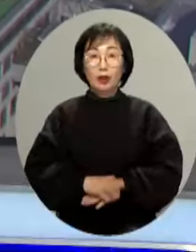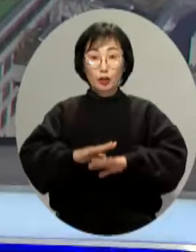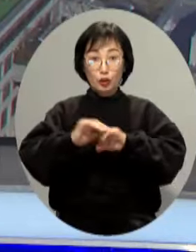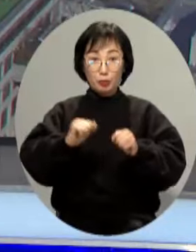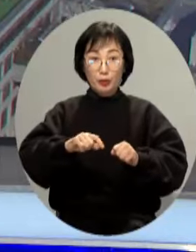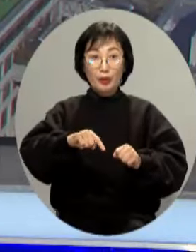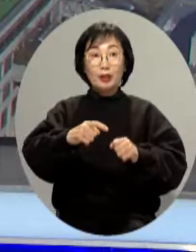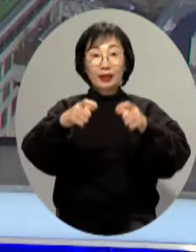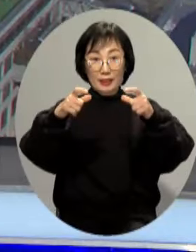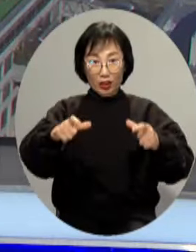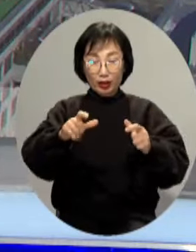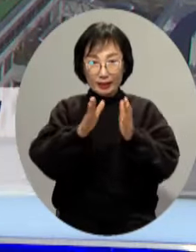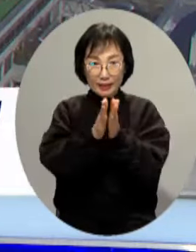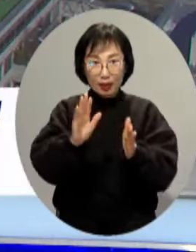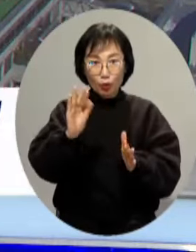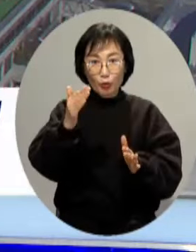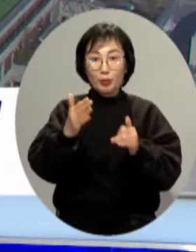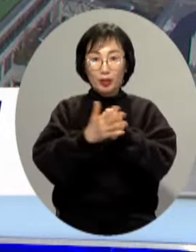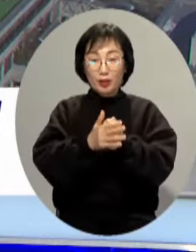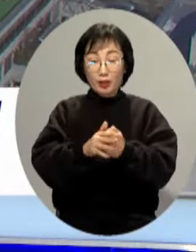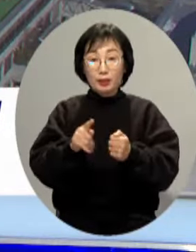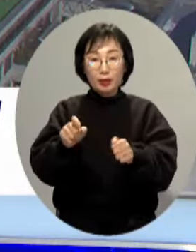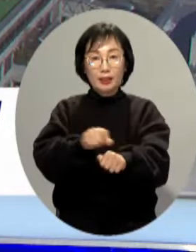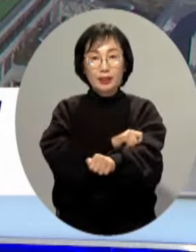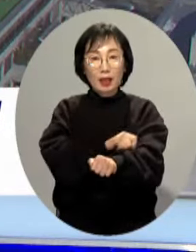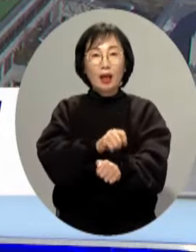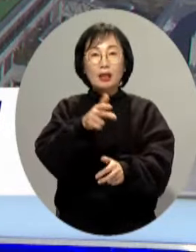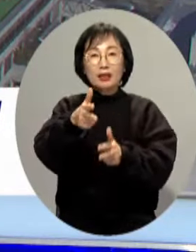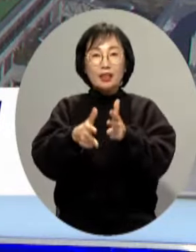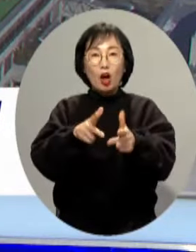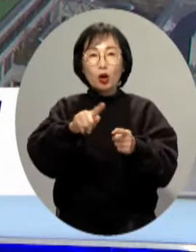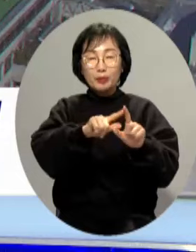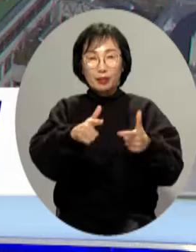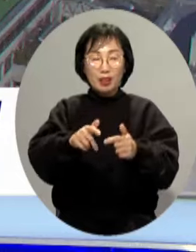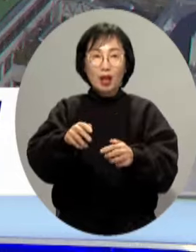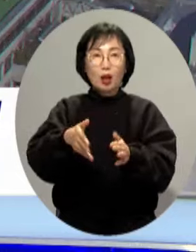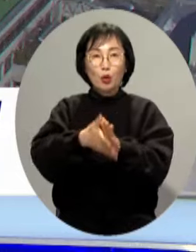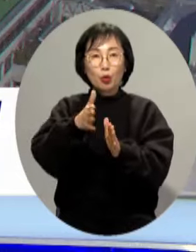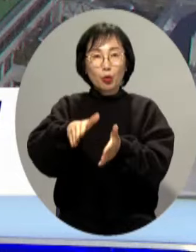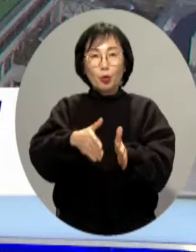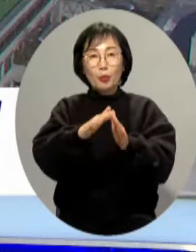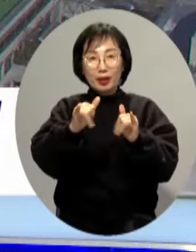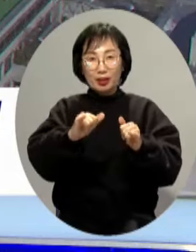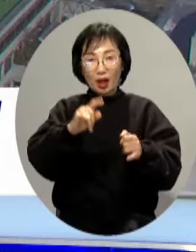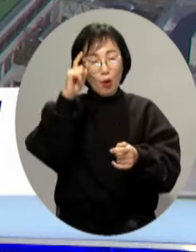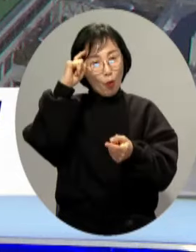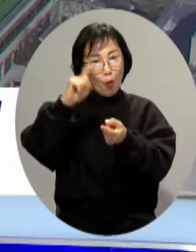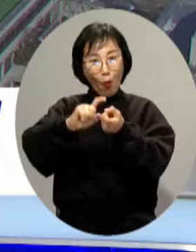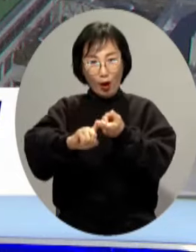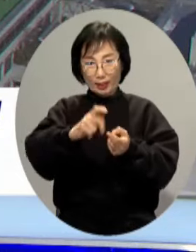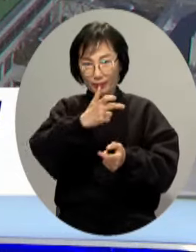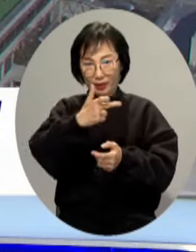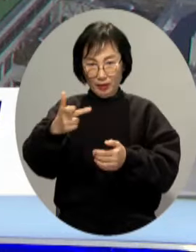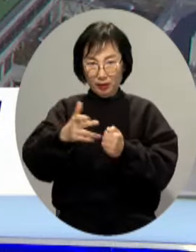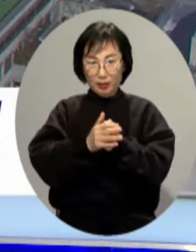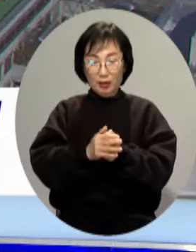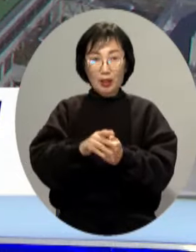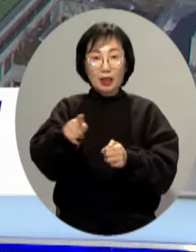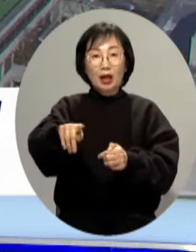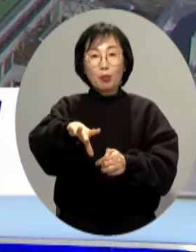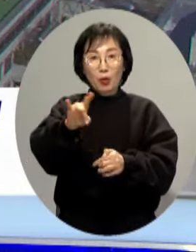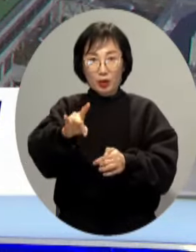전북 자치도가 출범하면서 새롭게 추진할 특화 사업들에 도민들의 관심이 쏠리고 있습니다. 자치도는 먼저 이양받은